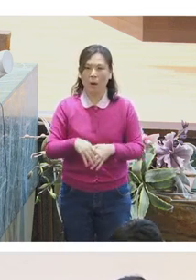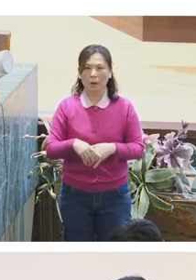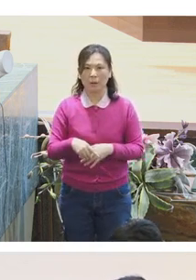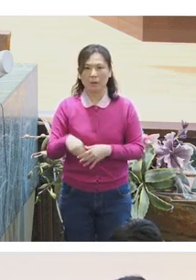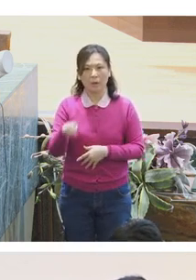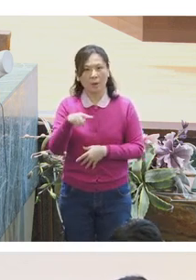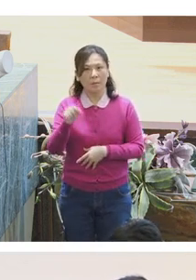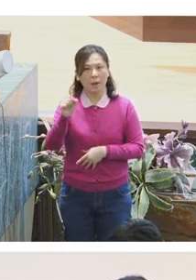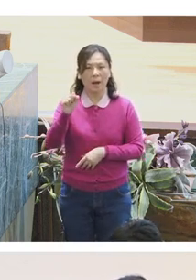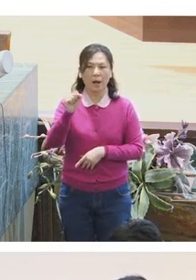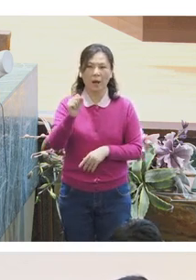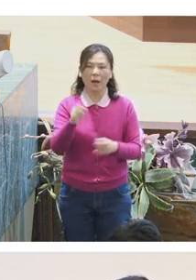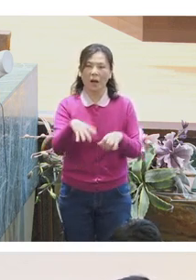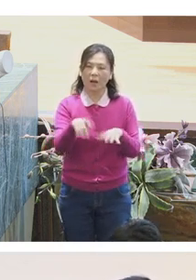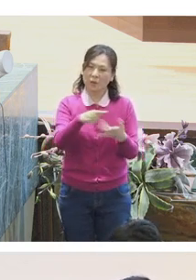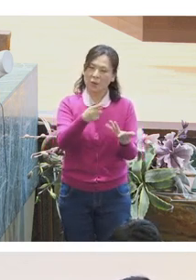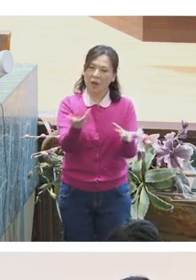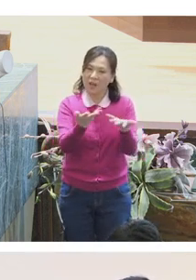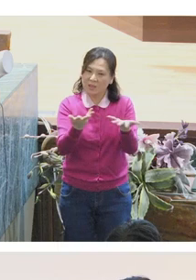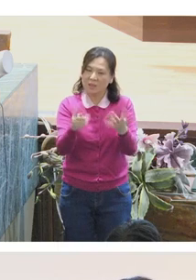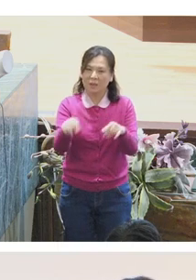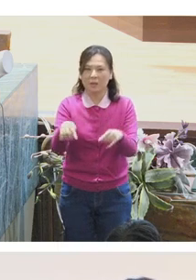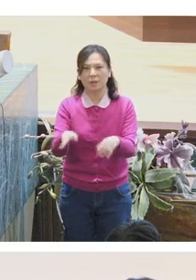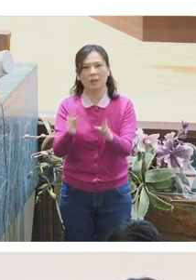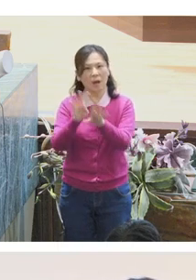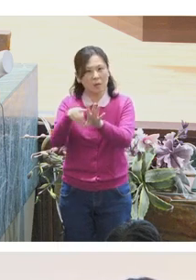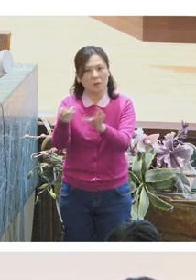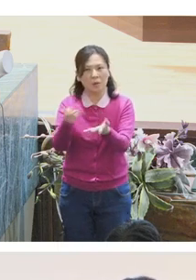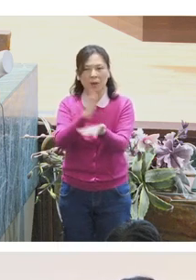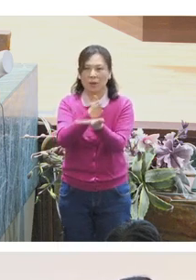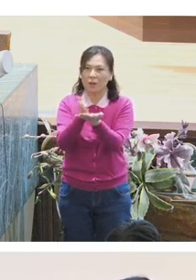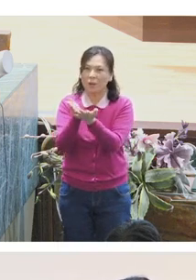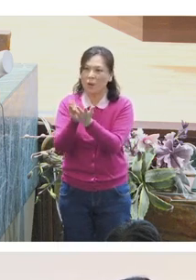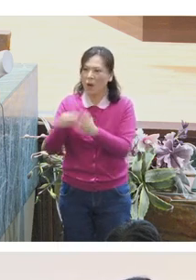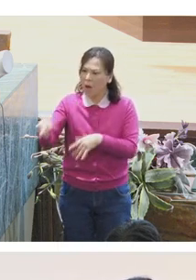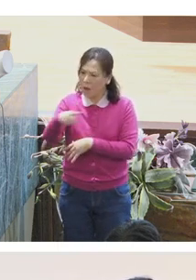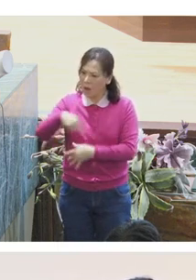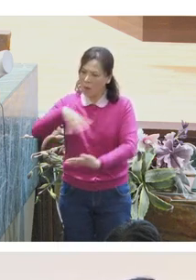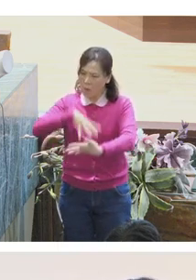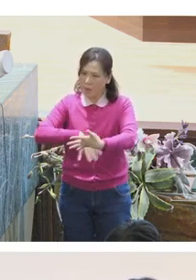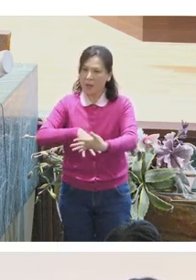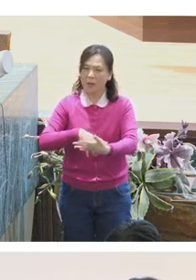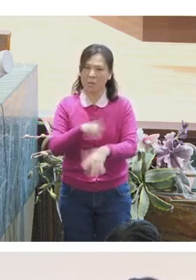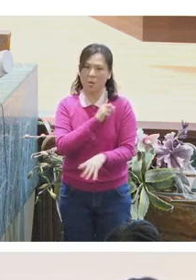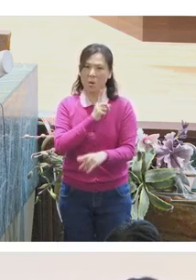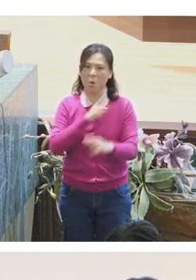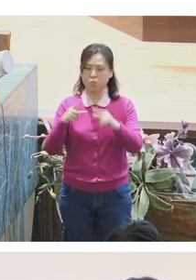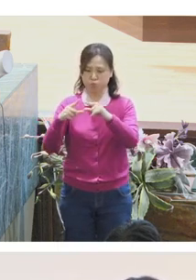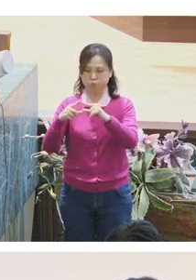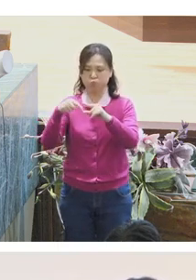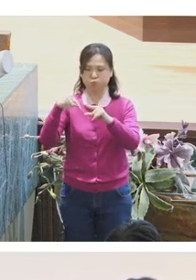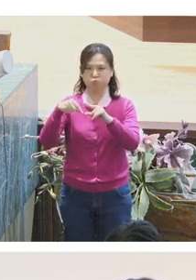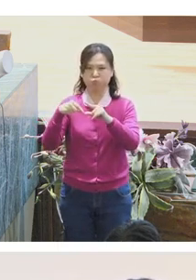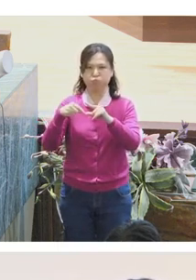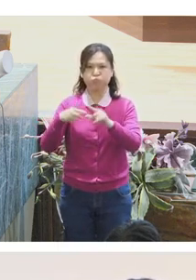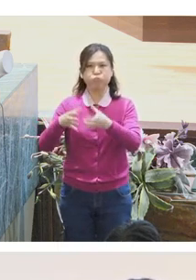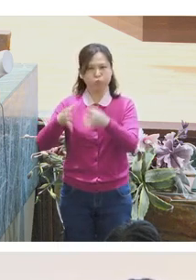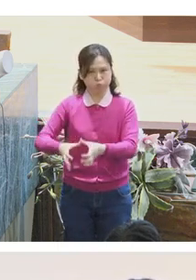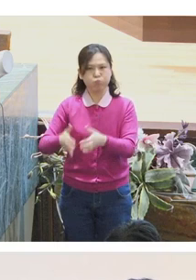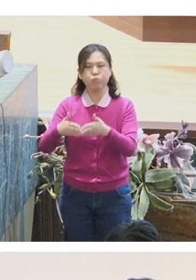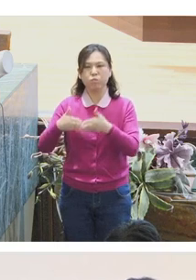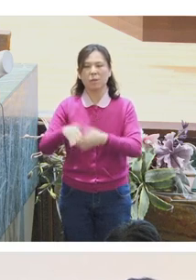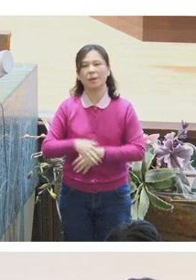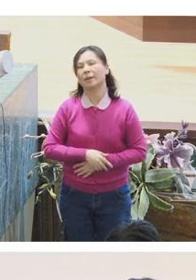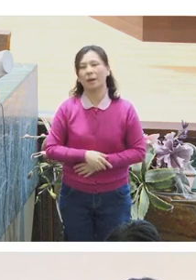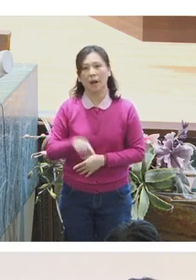为议题，也有可能是因为税啊等等，他们有一些需要，说他们内部需要有一些三角形的出现。那这些三角形的出